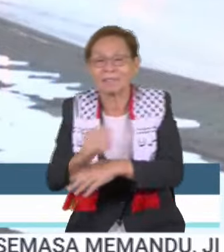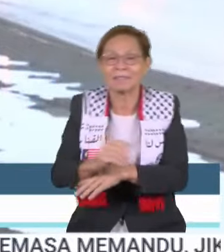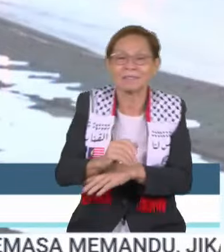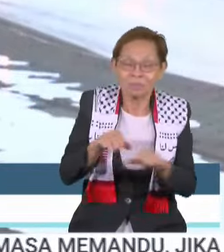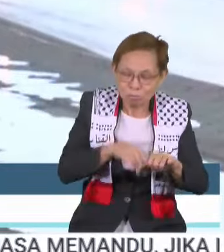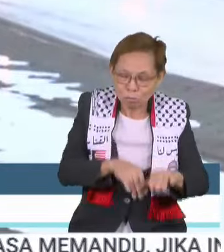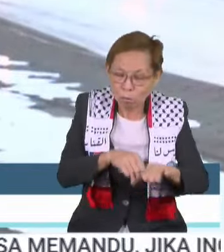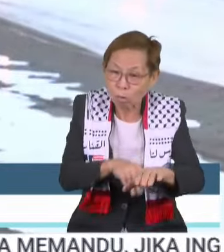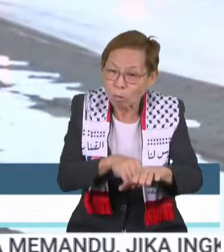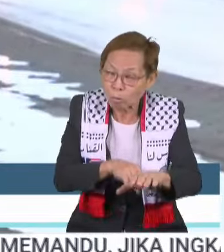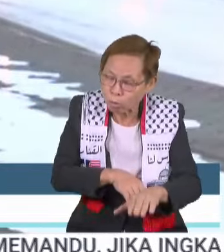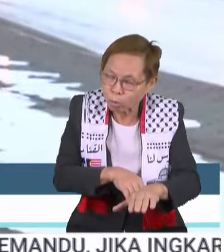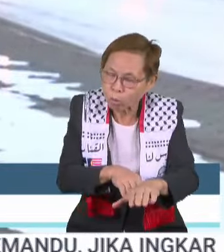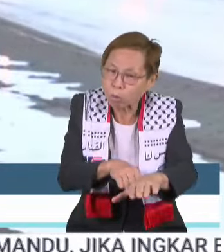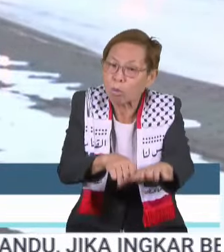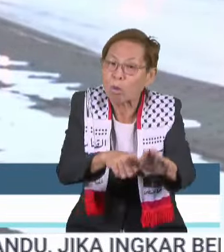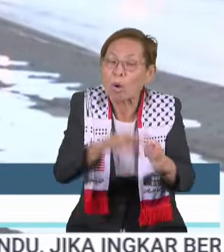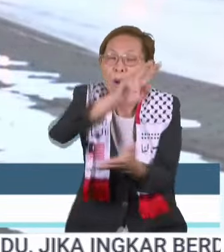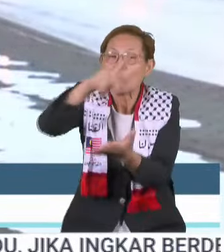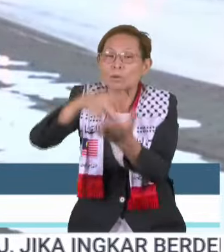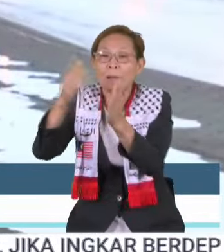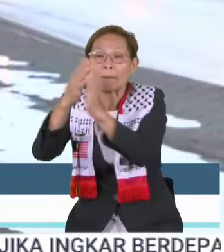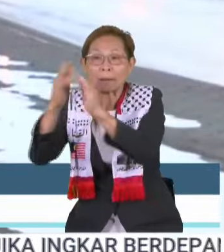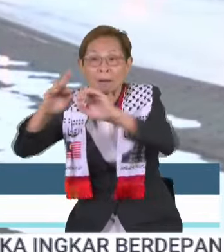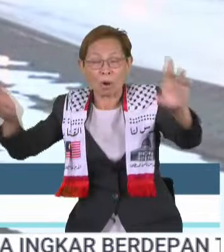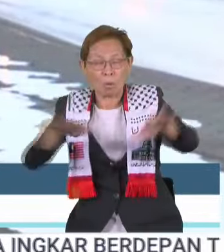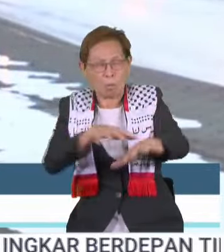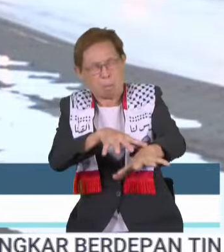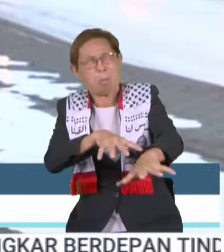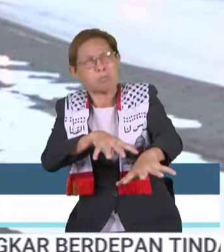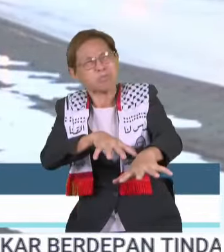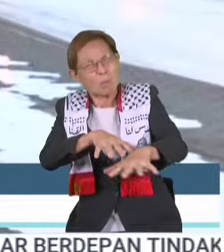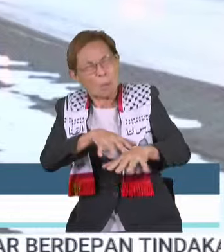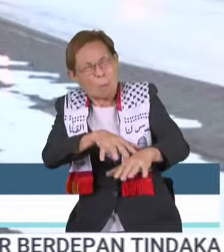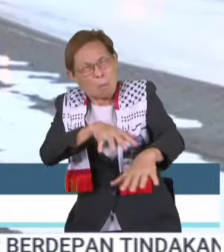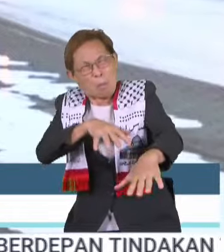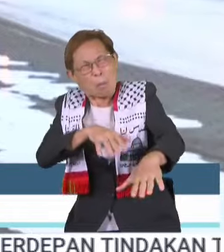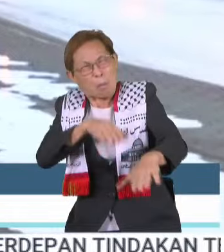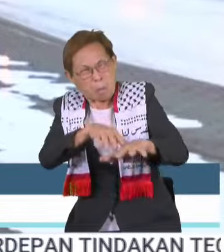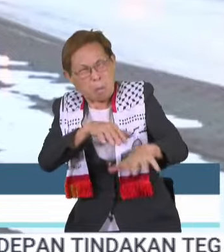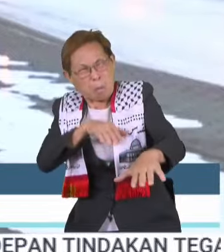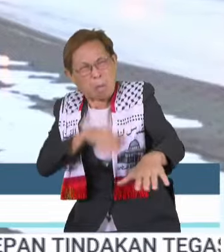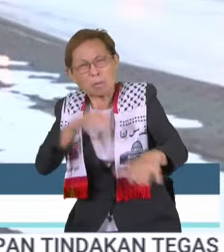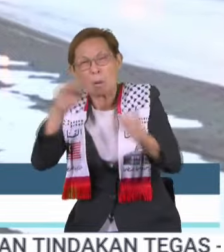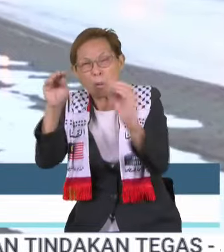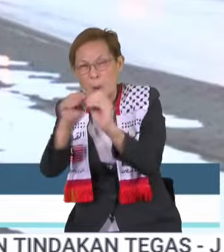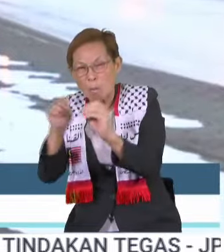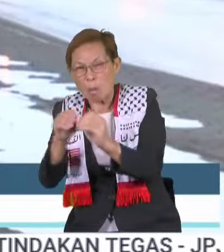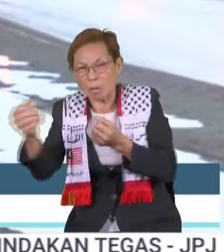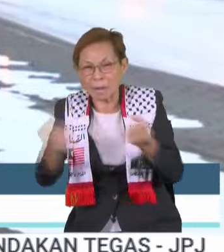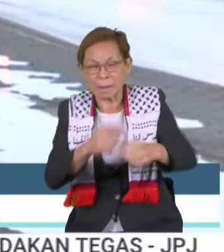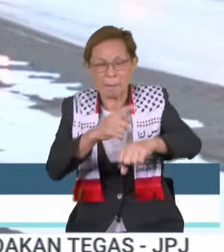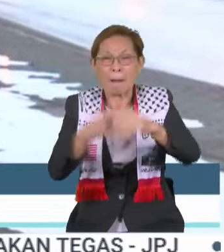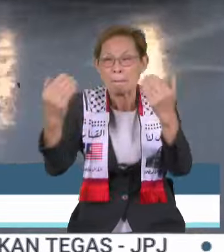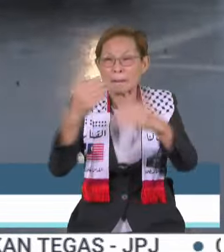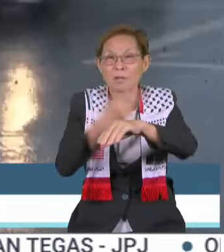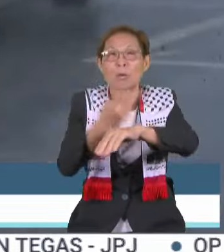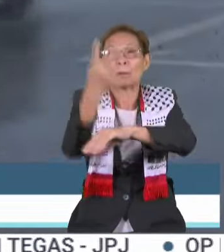aliran trafik menuju ke pusat bandaraya juga agak sesak dengan peningkatan jumlah kenderaan berbanding 2 petang